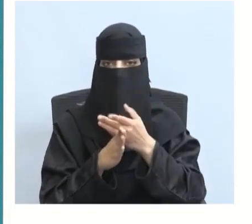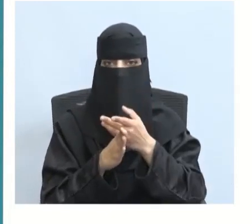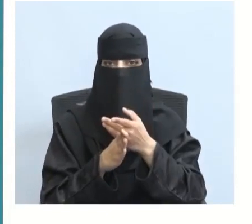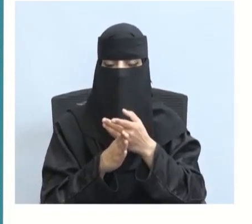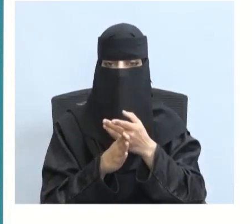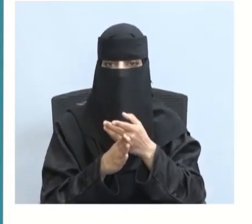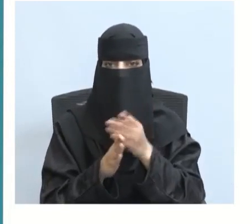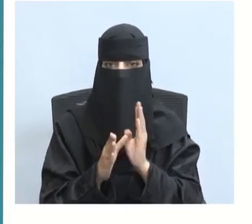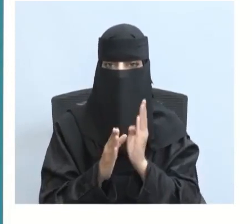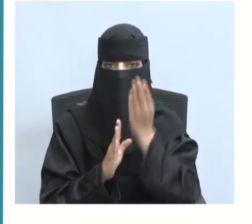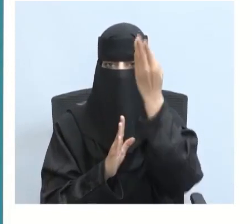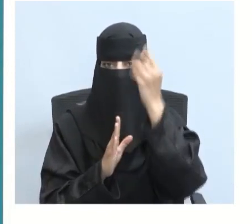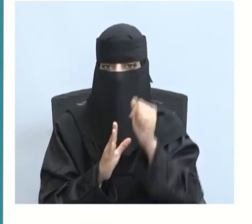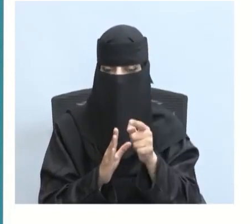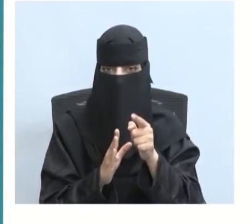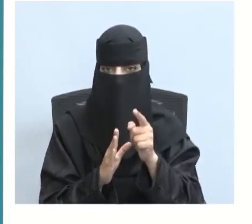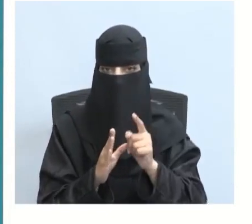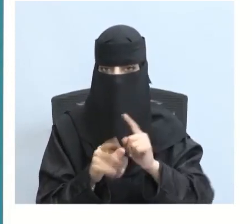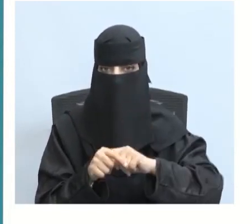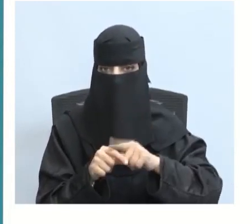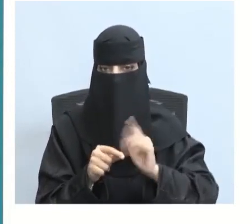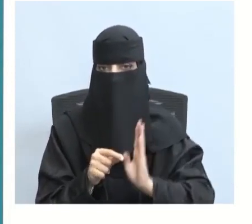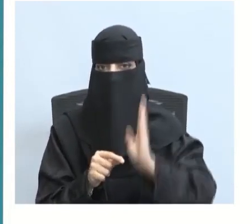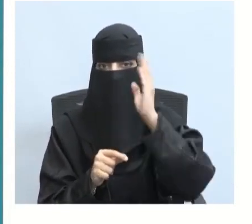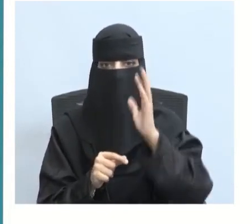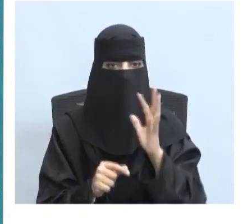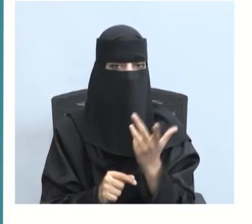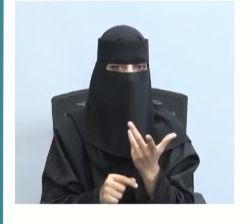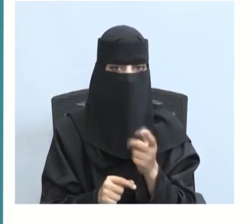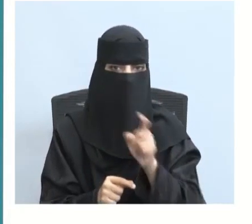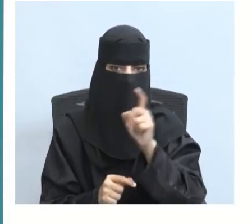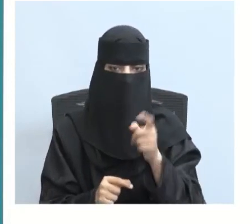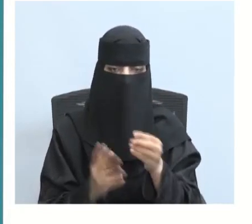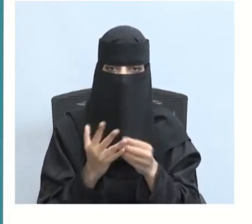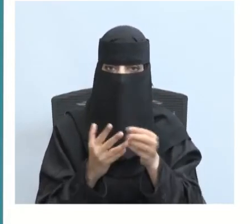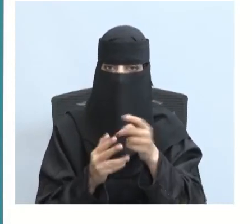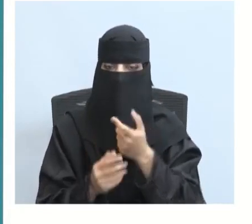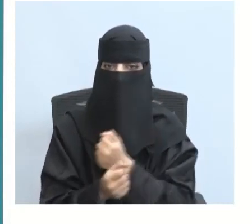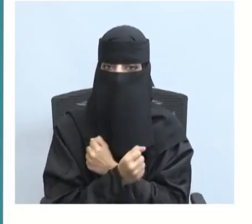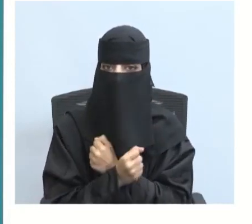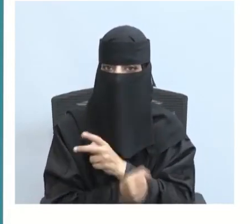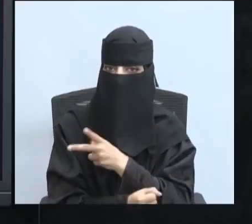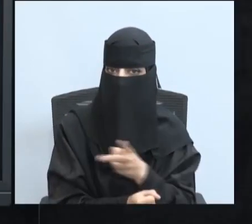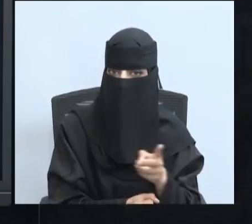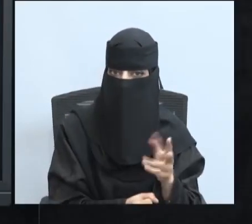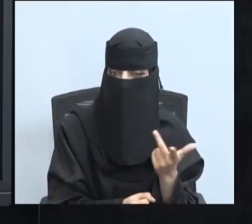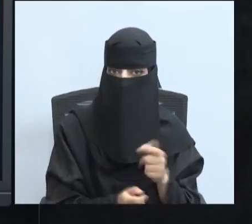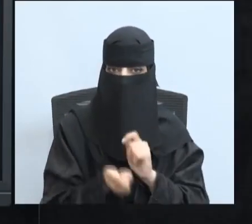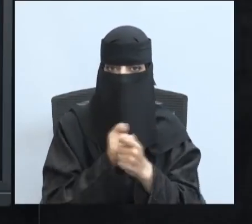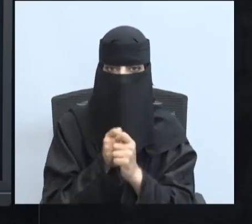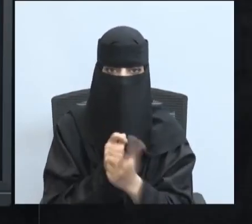ينطلق المركبه الفضائيه الى الفضاء ما هي التحولات